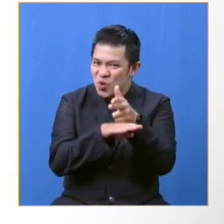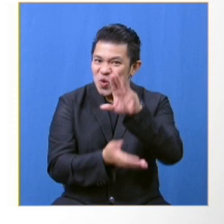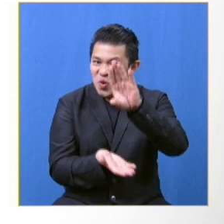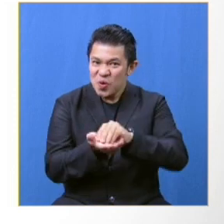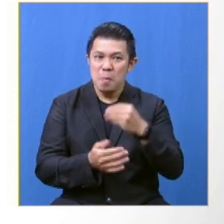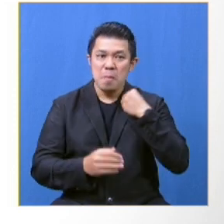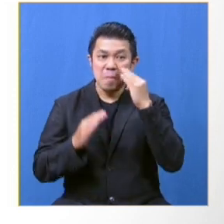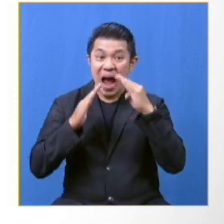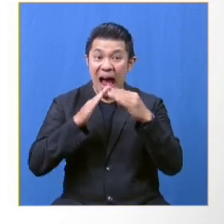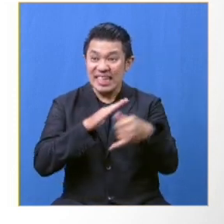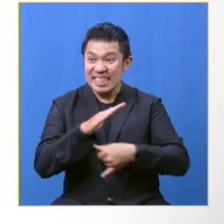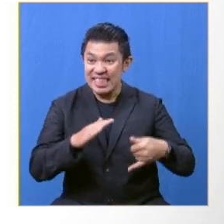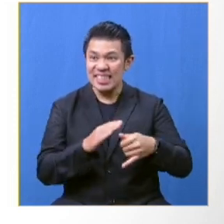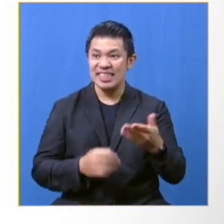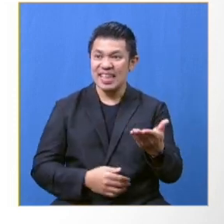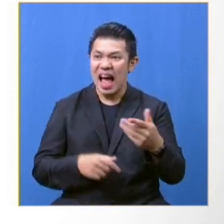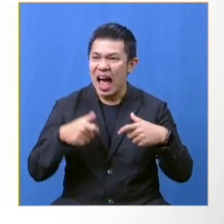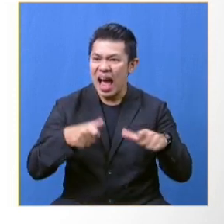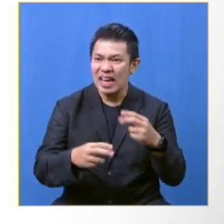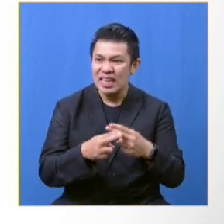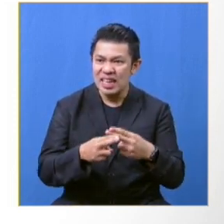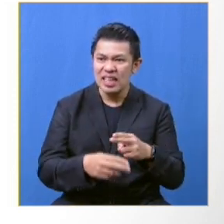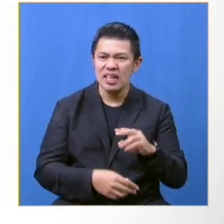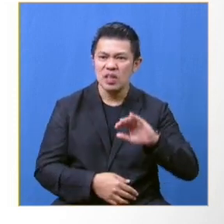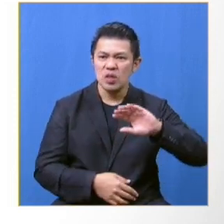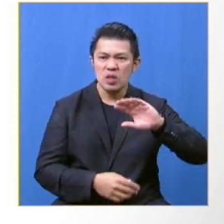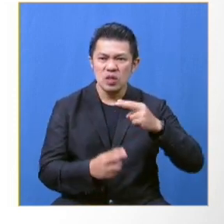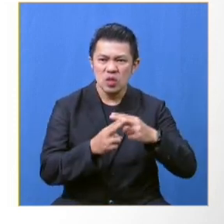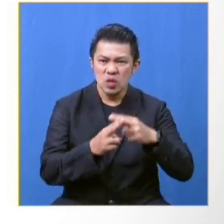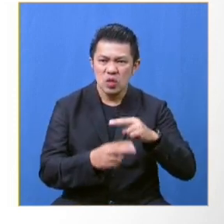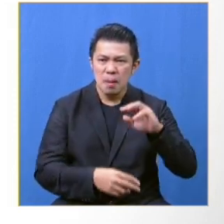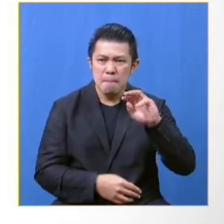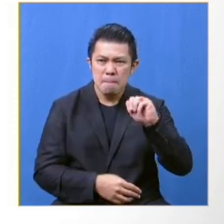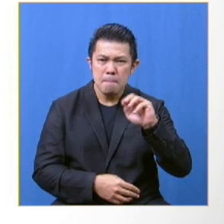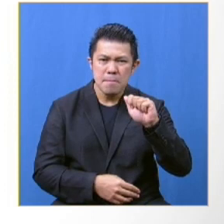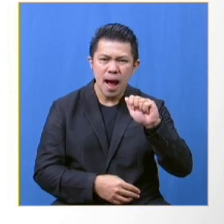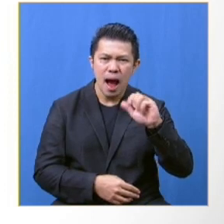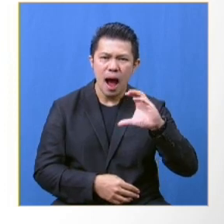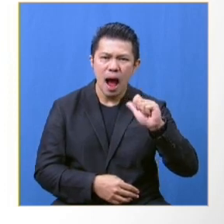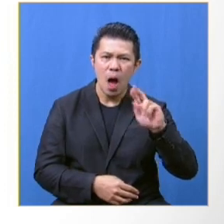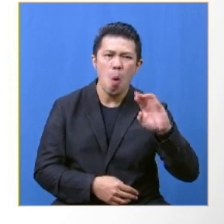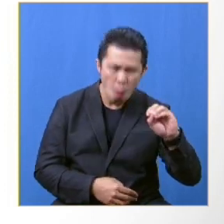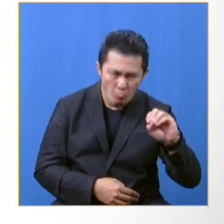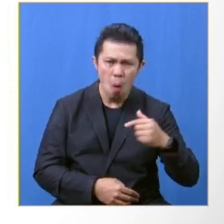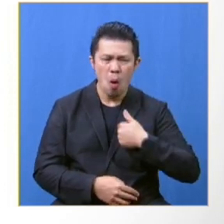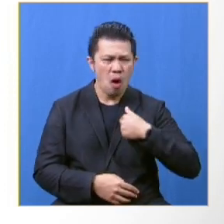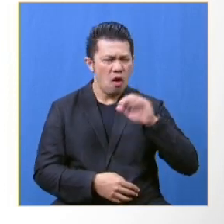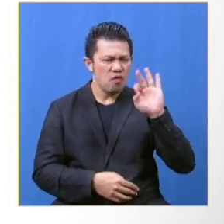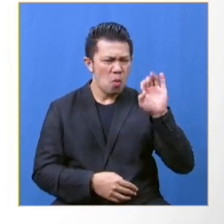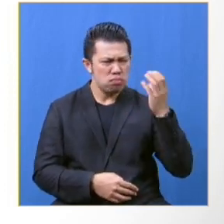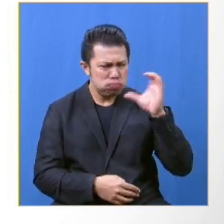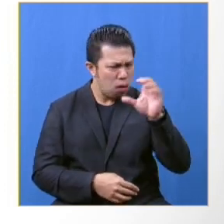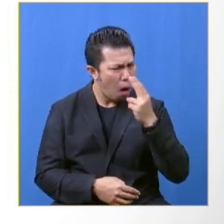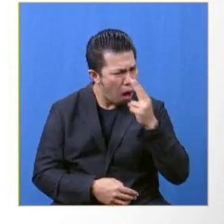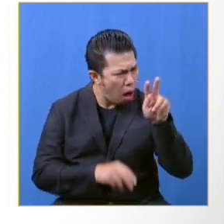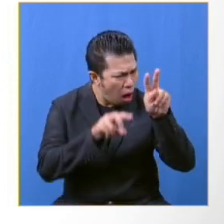อยู่ในบ้านนะคะเจ้าของคลิปชื่อว่าชาวาจอมาราโคก็บอกว่าตัวเองเนี่ยอ่านโพสต์ในโซเชียลมีเดียหล